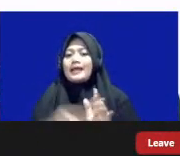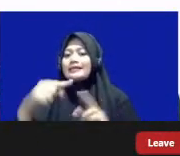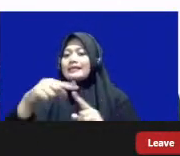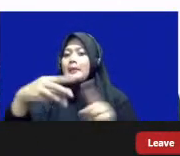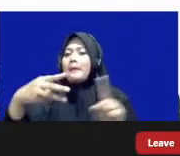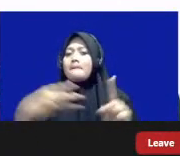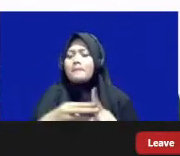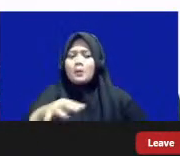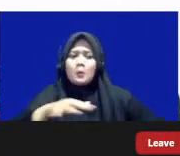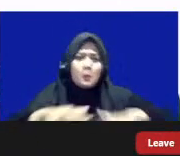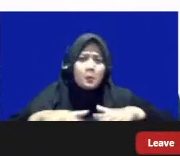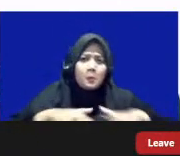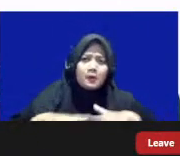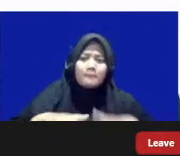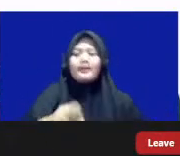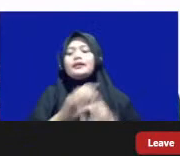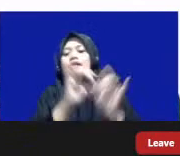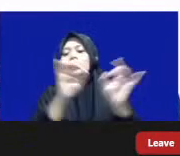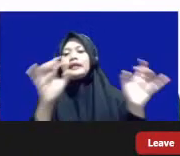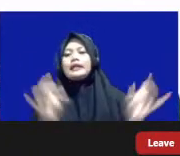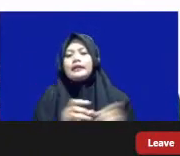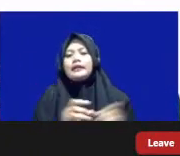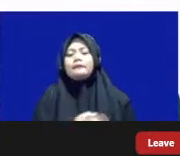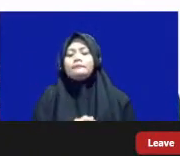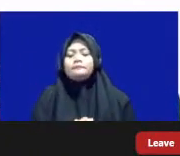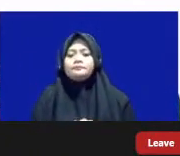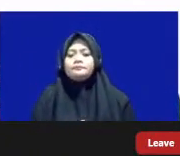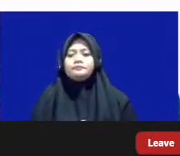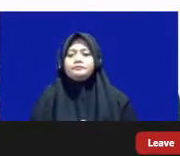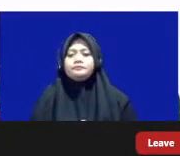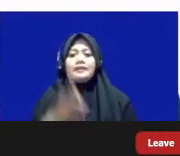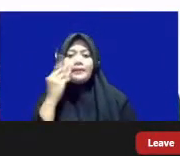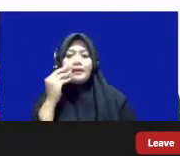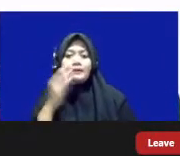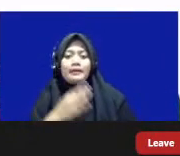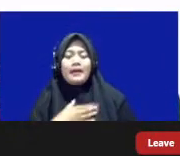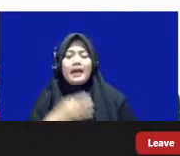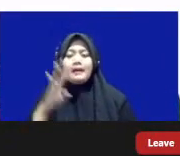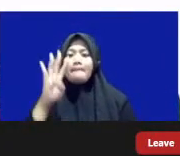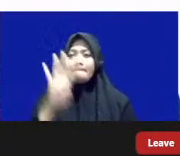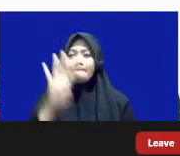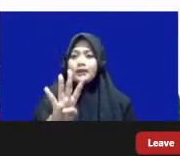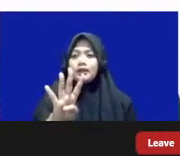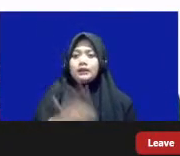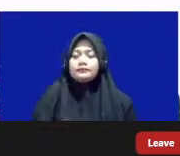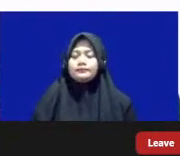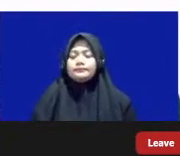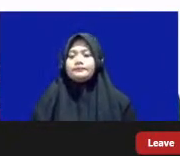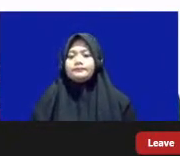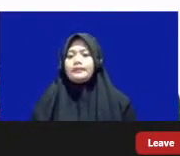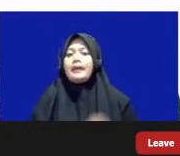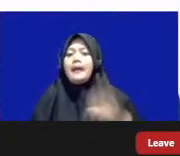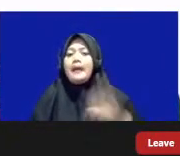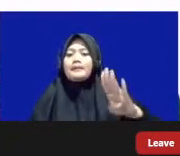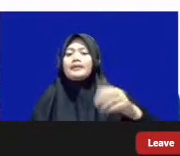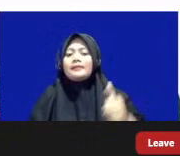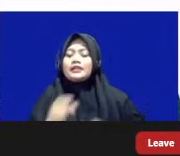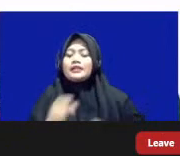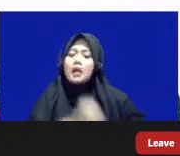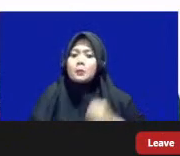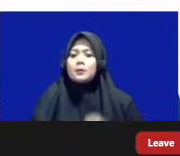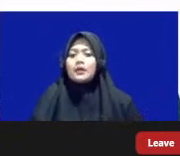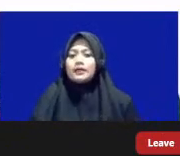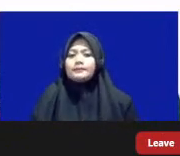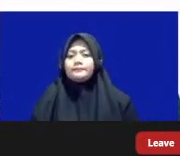itu dilakukan. Nah, setidaknya dari pengalaman kami punya 4 di situ, yang hal yang kita bisa lakukan secara bersama-sama dalam